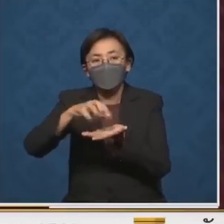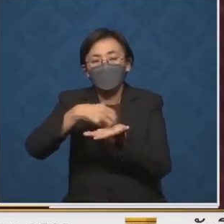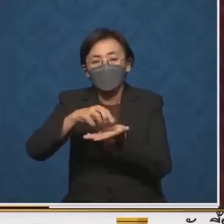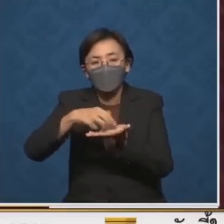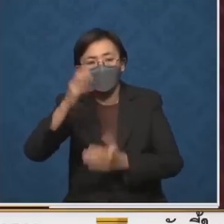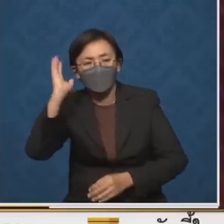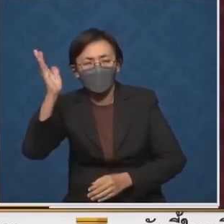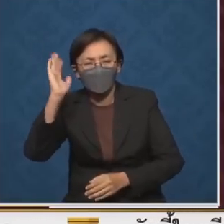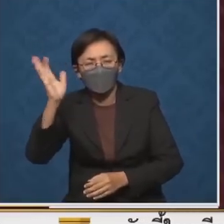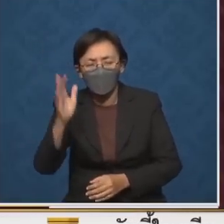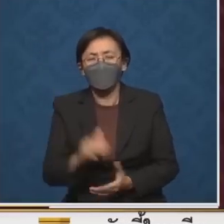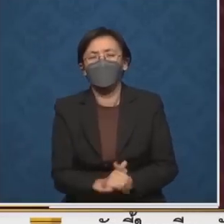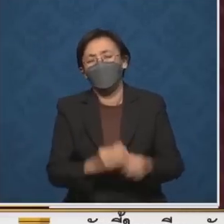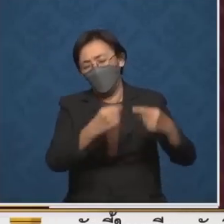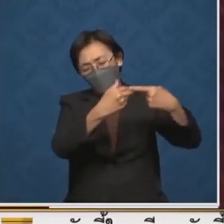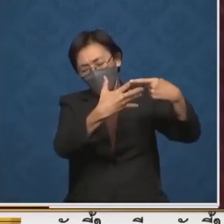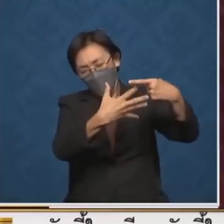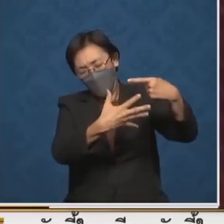อนนี้มันเยอะแล้วก enslaved